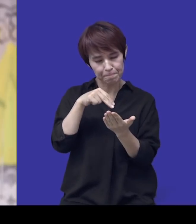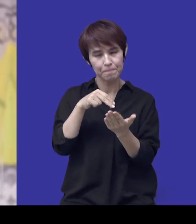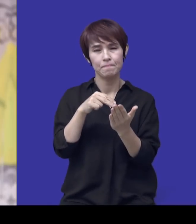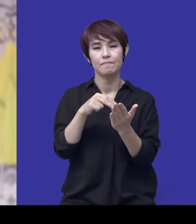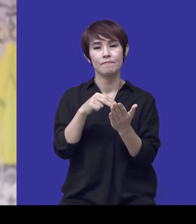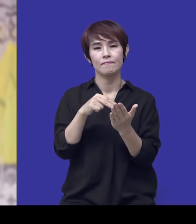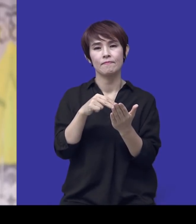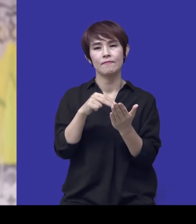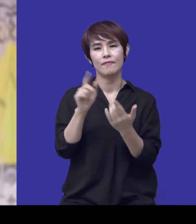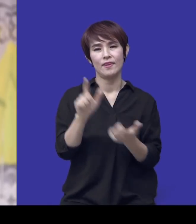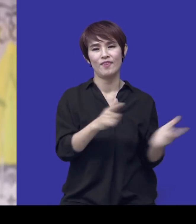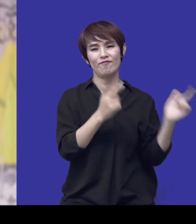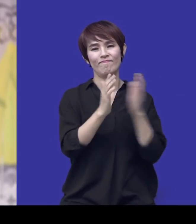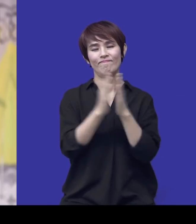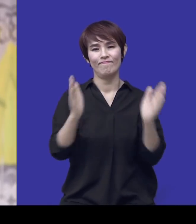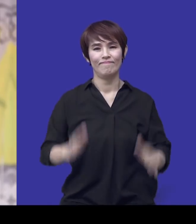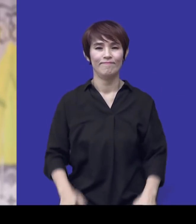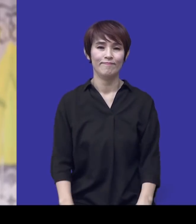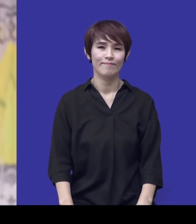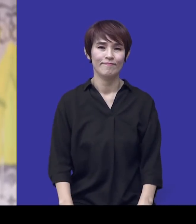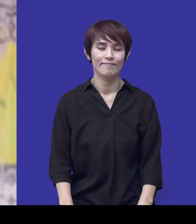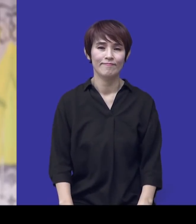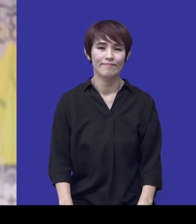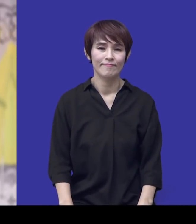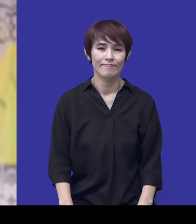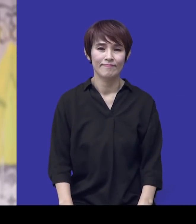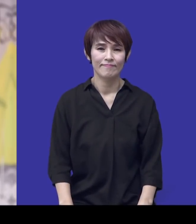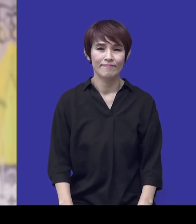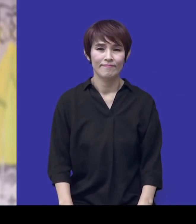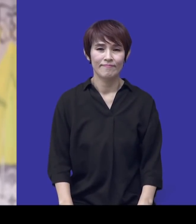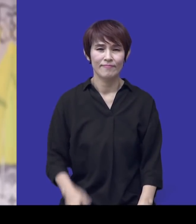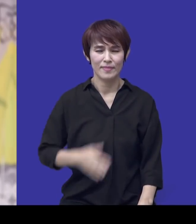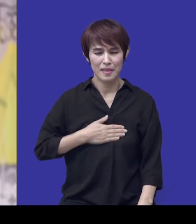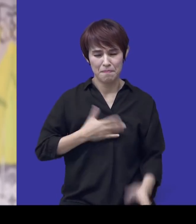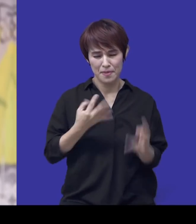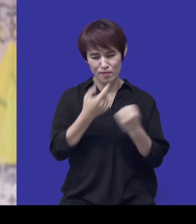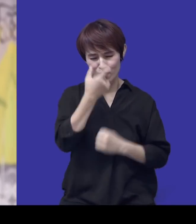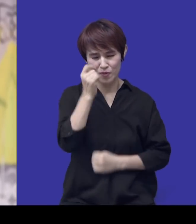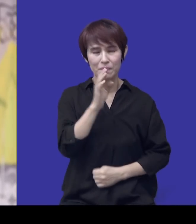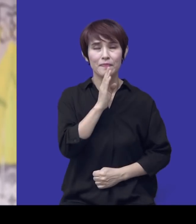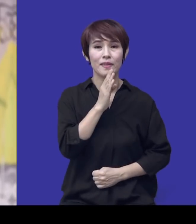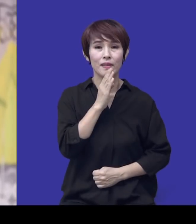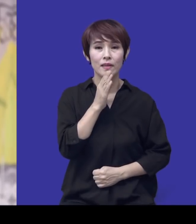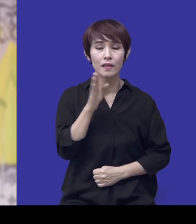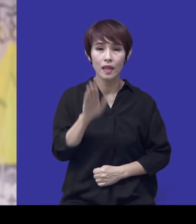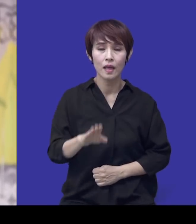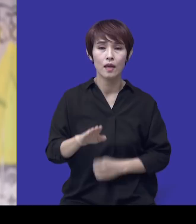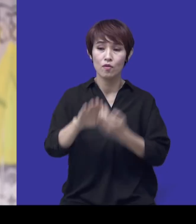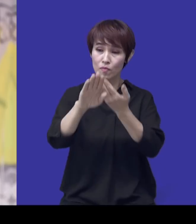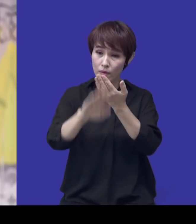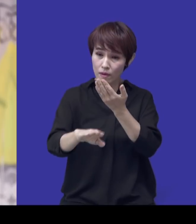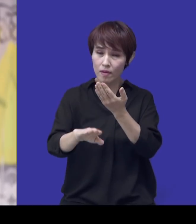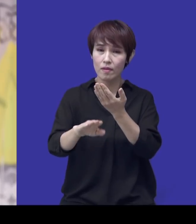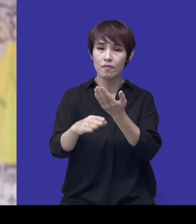근데 그래서 그럴 말할 자격은 없지만 말해주고 싶은 거는